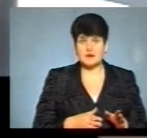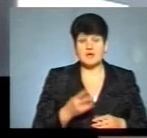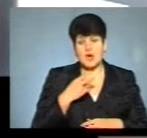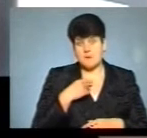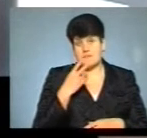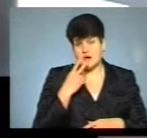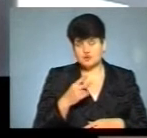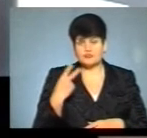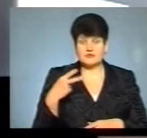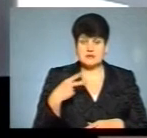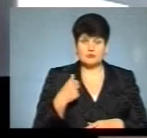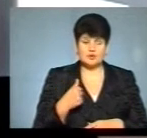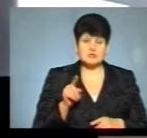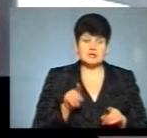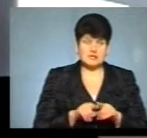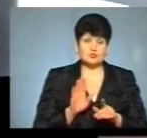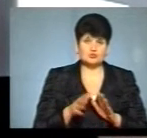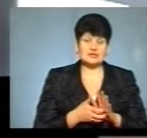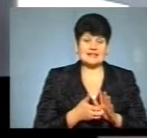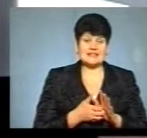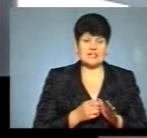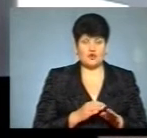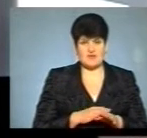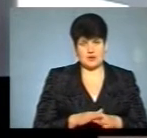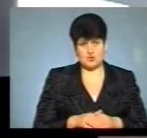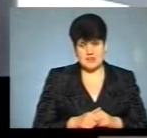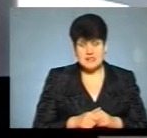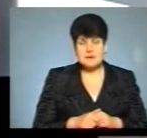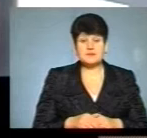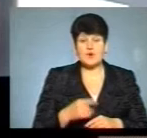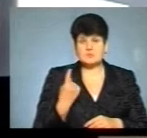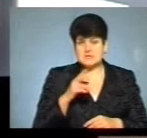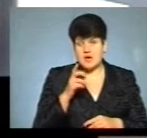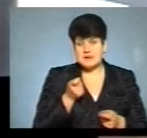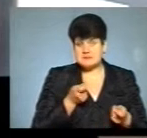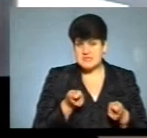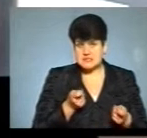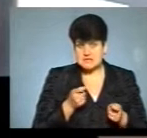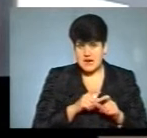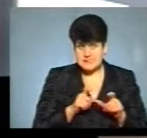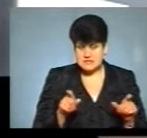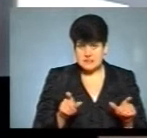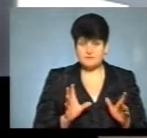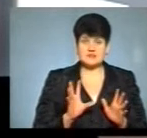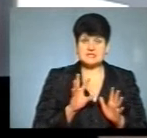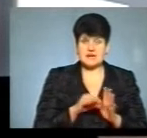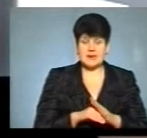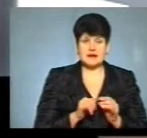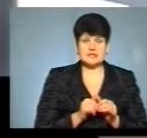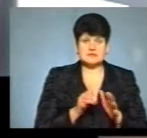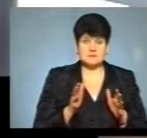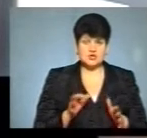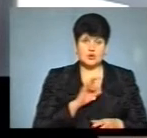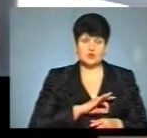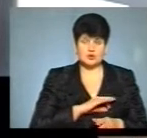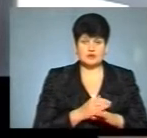що в 2020 році також буде недовиконання. Хоча обласна адміністрація заклала збільшення дохідної